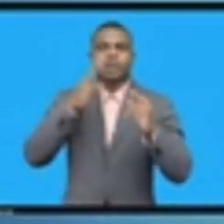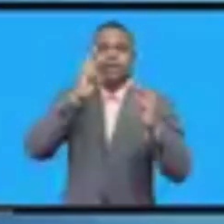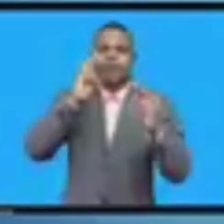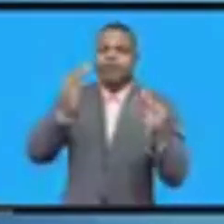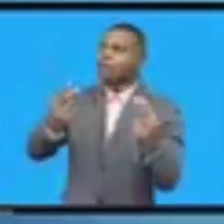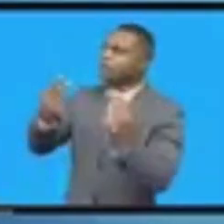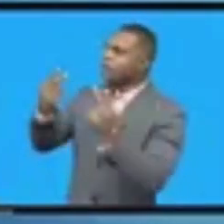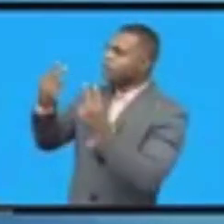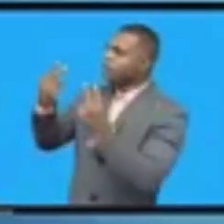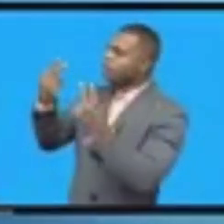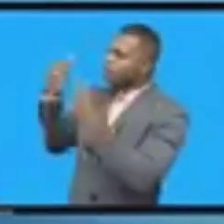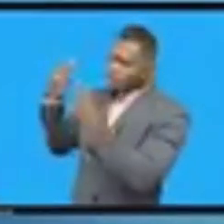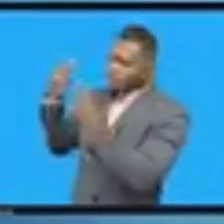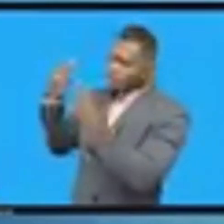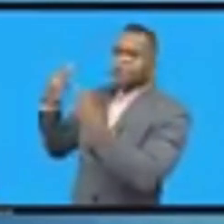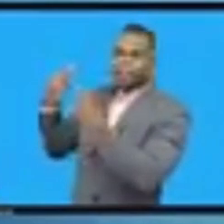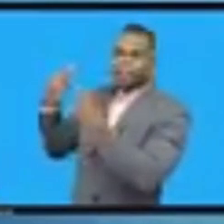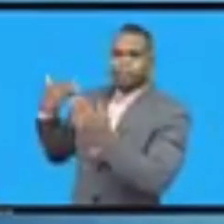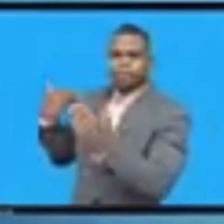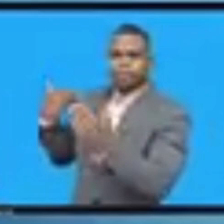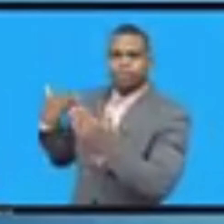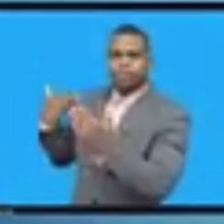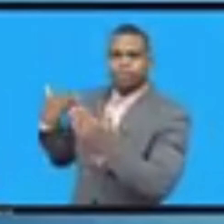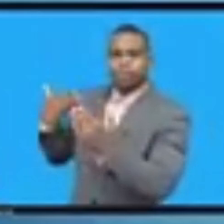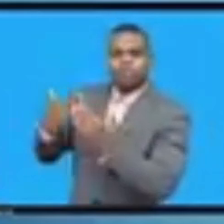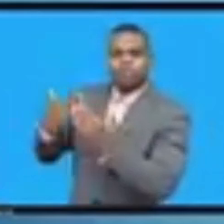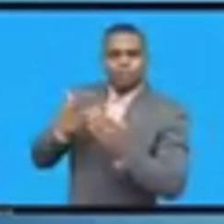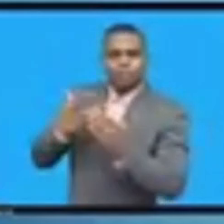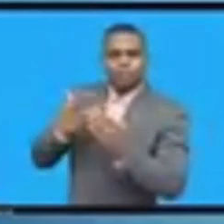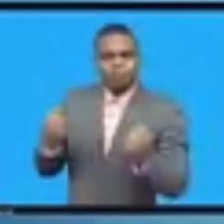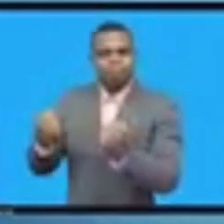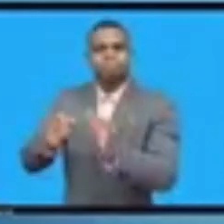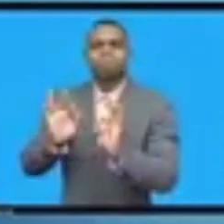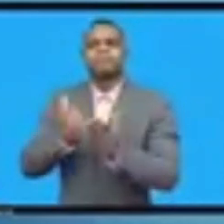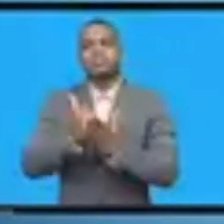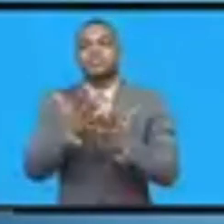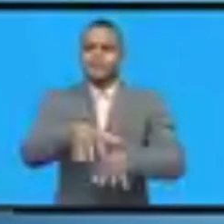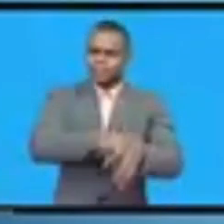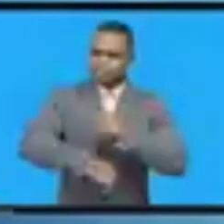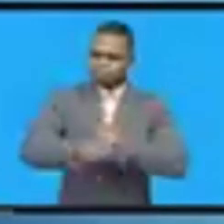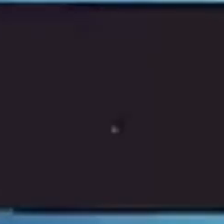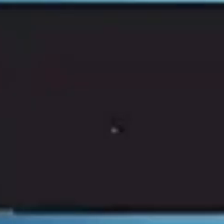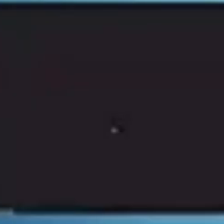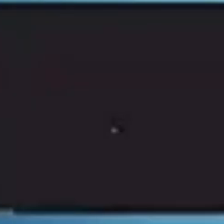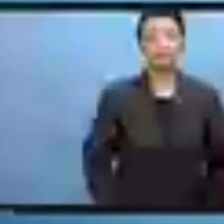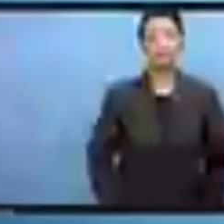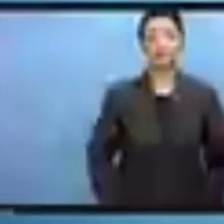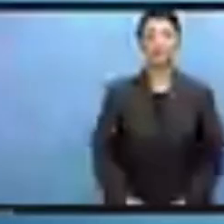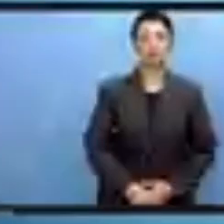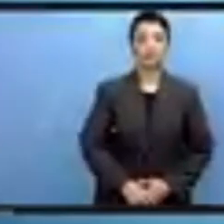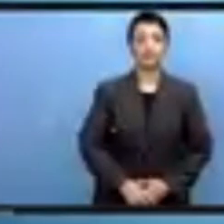们撸起袖子开始工作吧，谢谢。